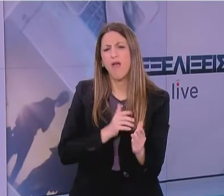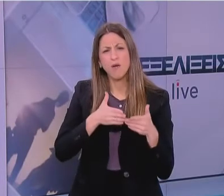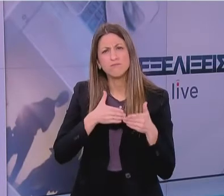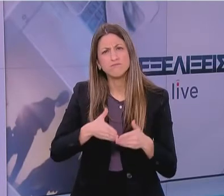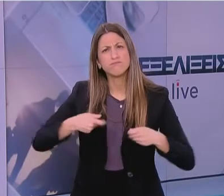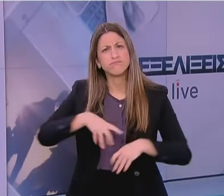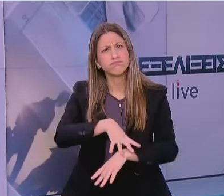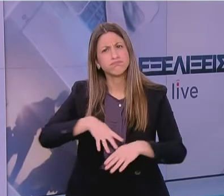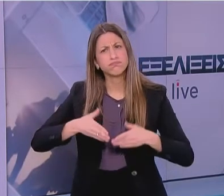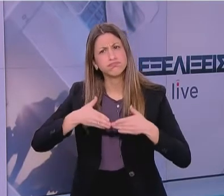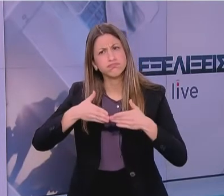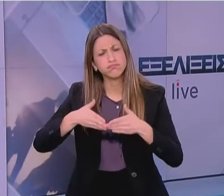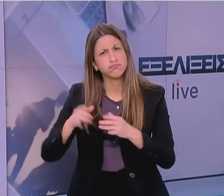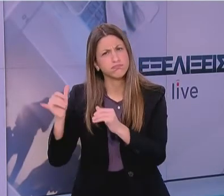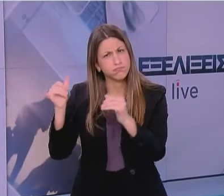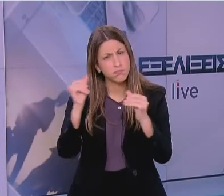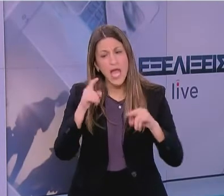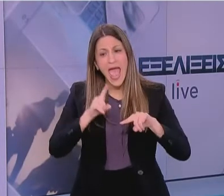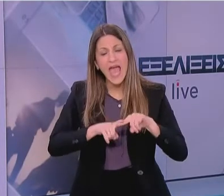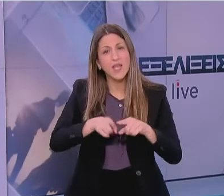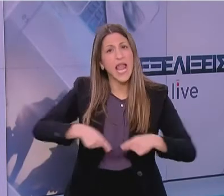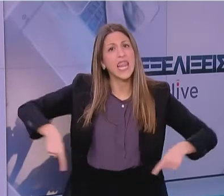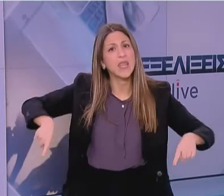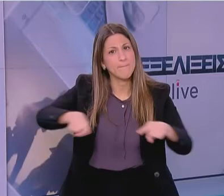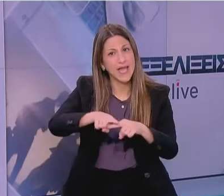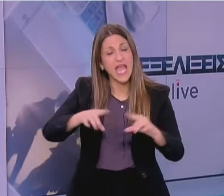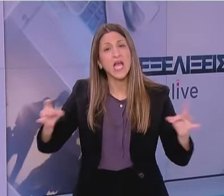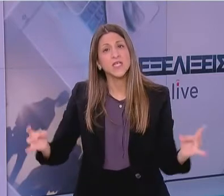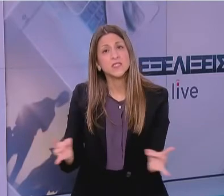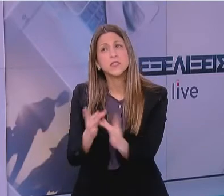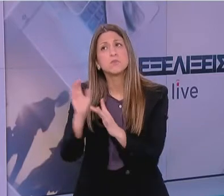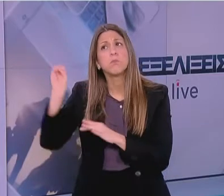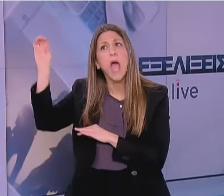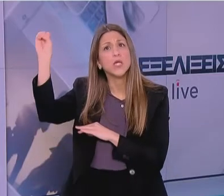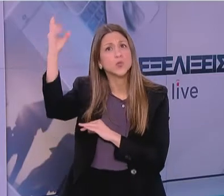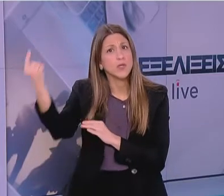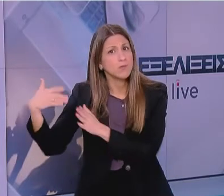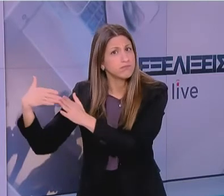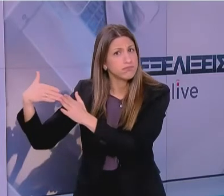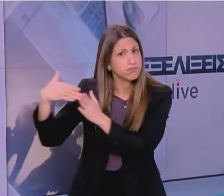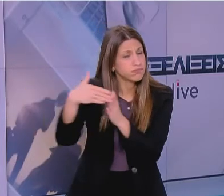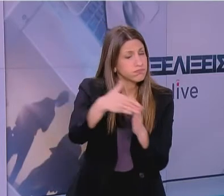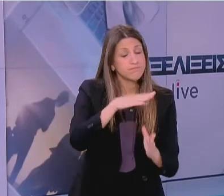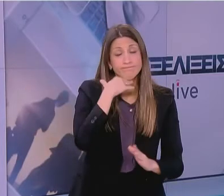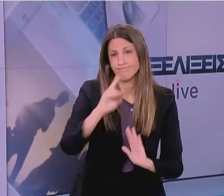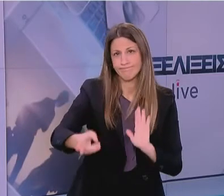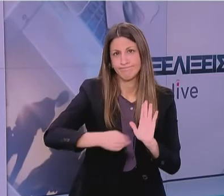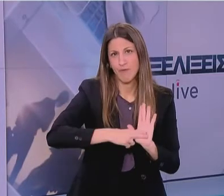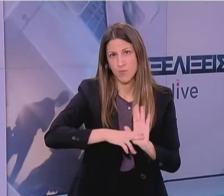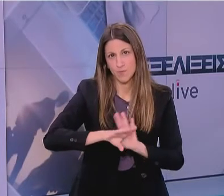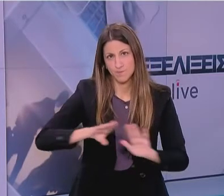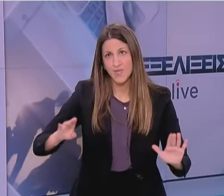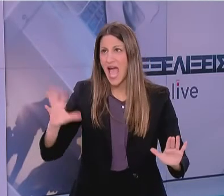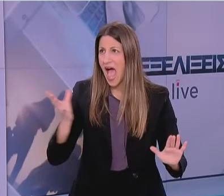θαλασσίας αναψυχής σε ελληνικά λιμάνια προερχομένων από οποιονδήποτε γεωγραφικό προορισμό, καθώς και τις με οποιονδήποτε τρόπο